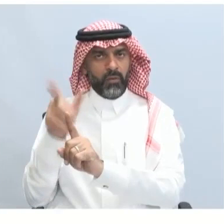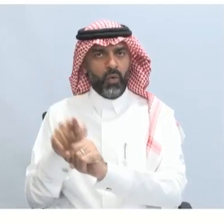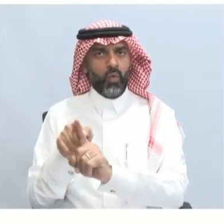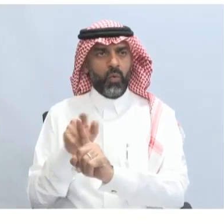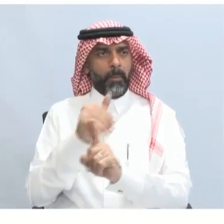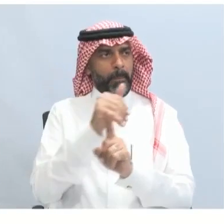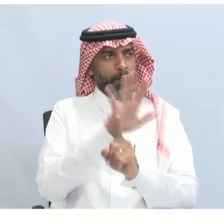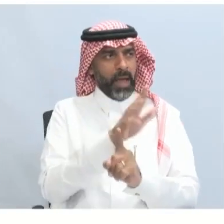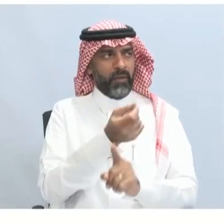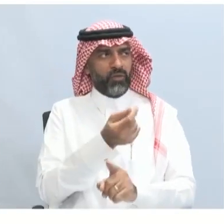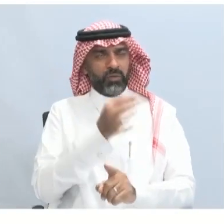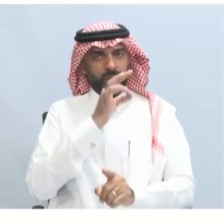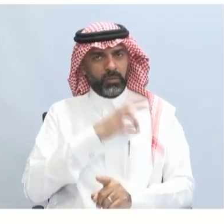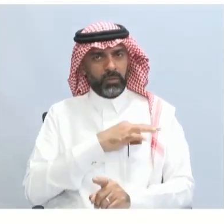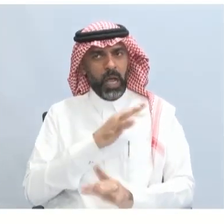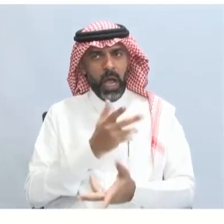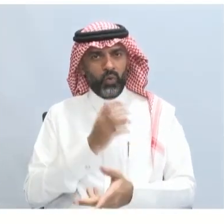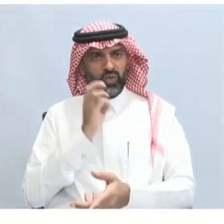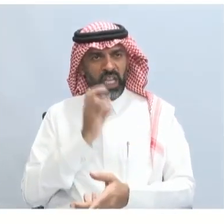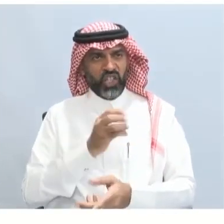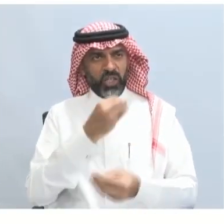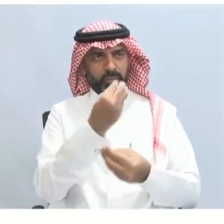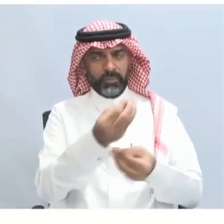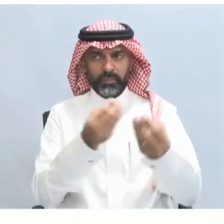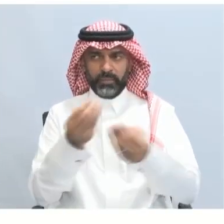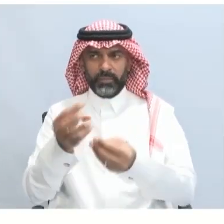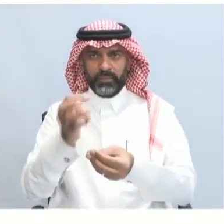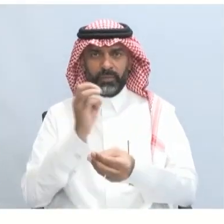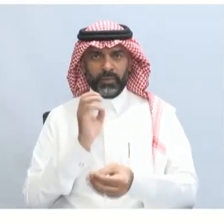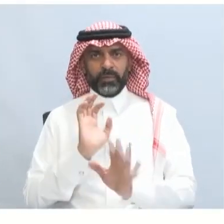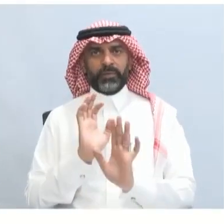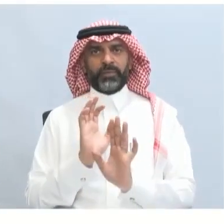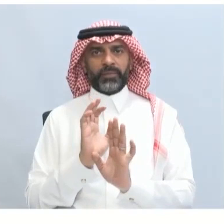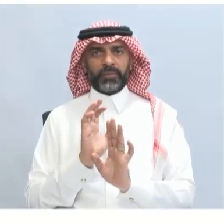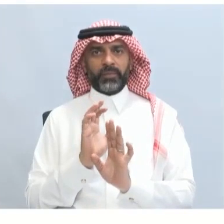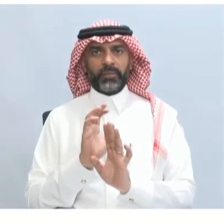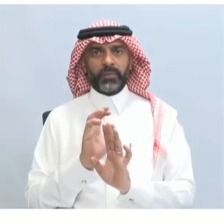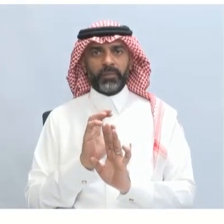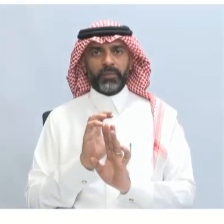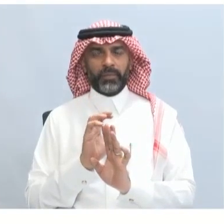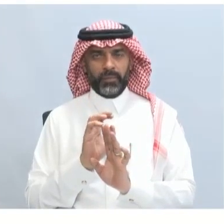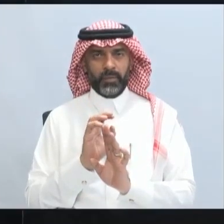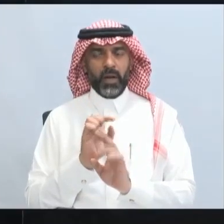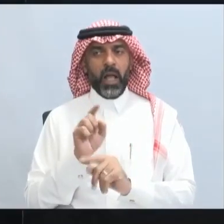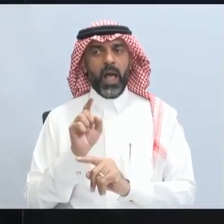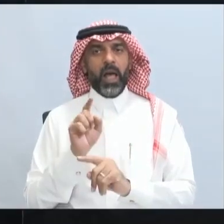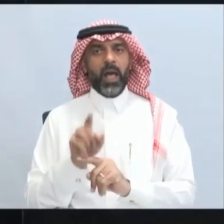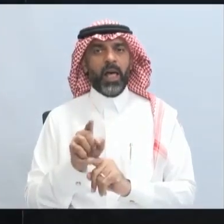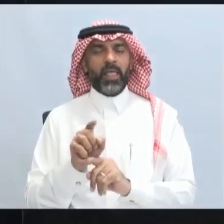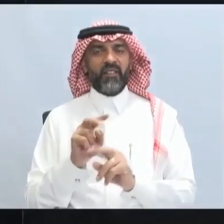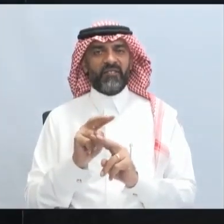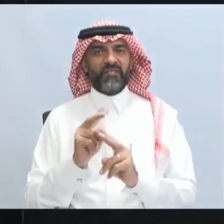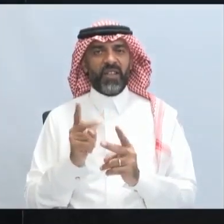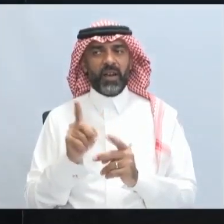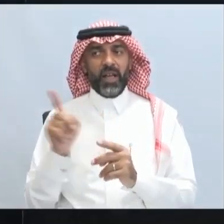الكتاب بماذا ببيعه او تاجيره ان كان مما يؤجر فاذا هذا الفرق بين